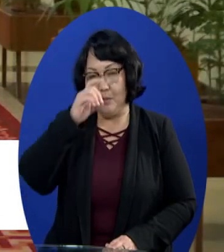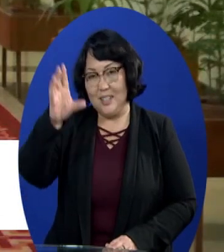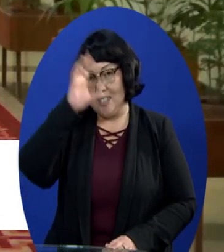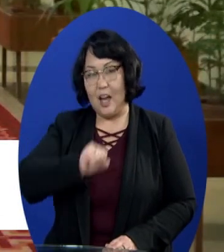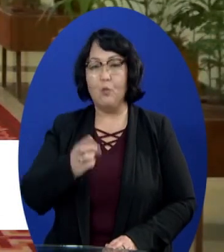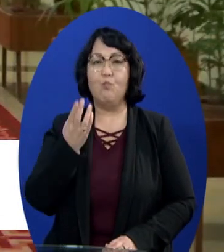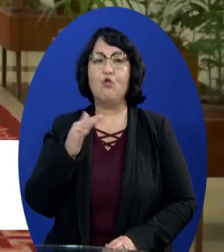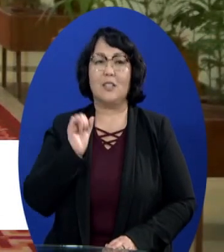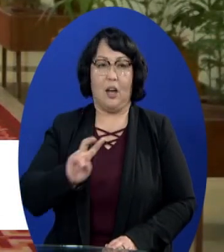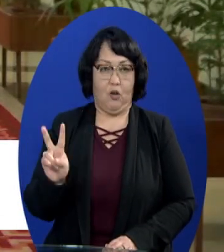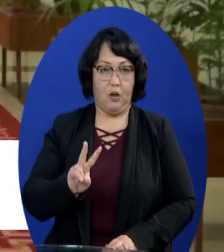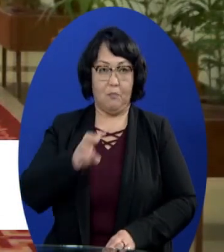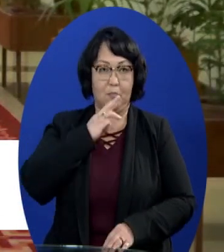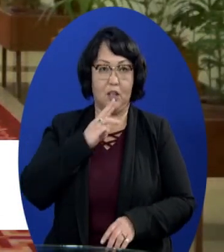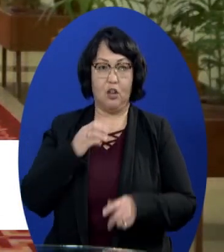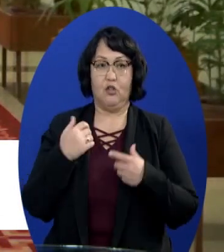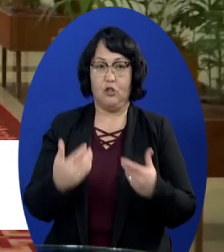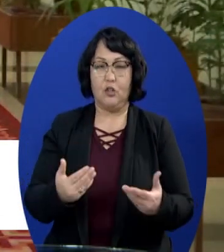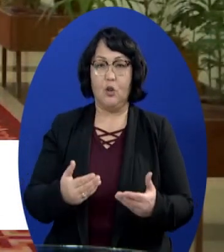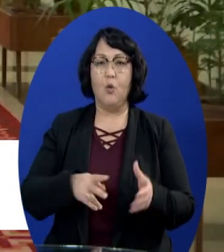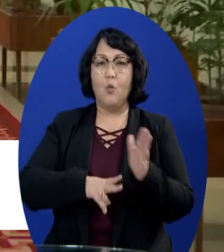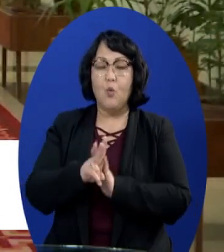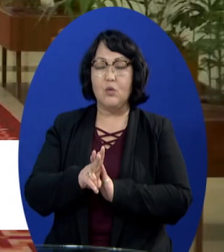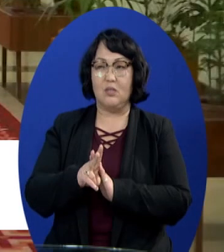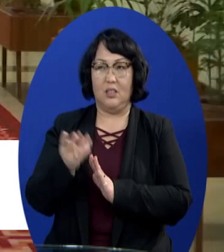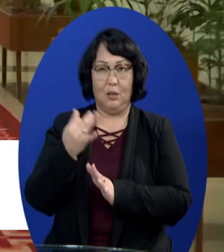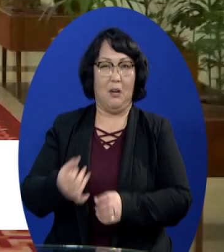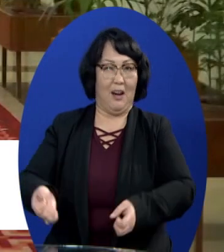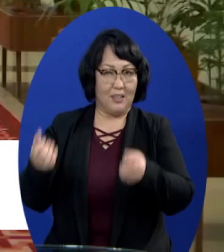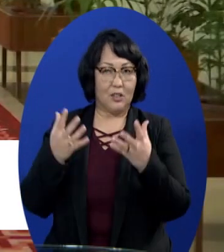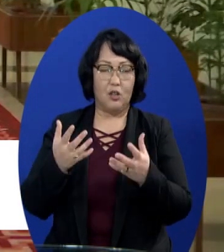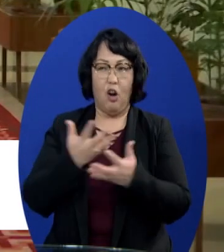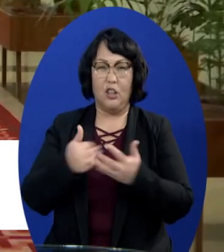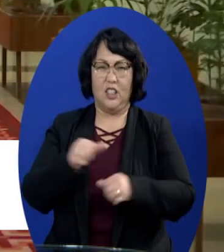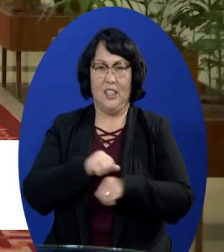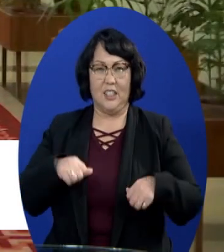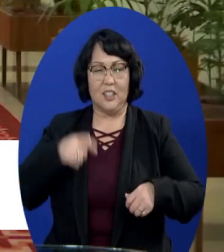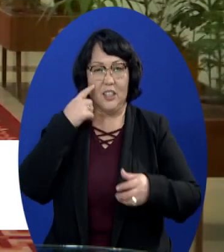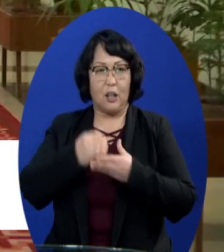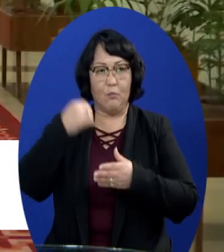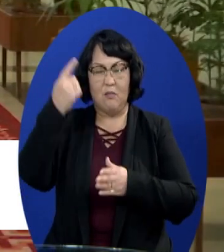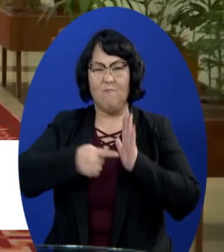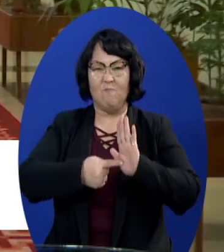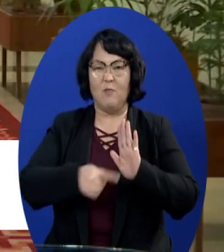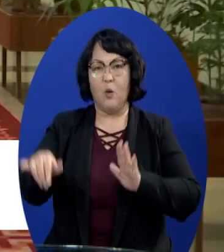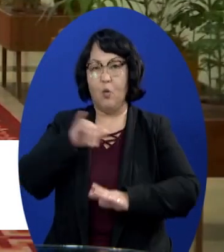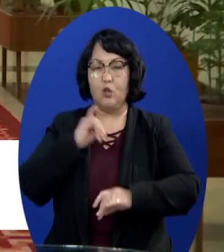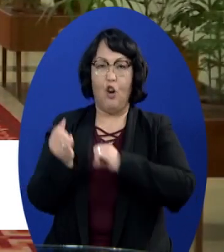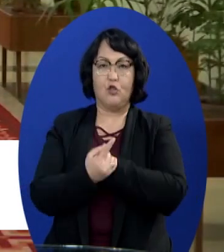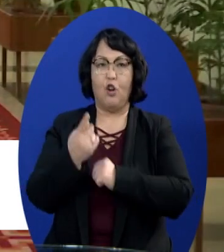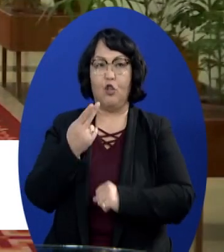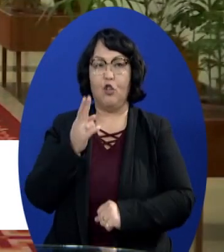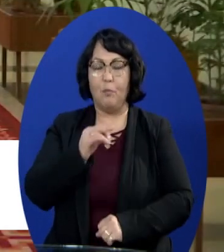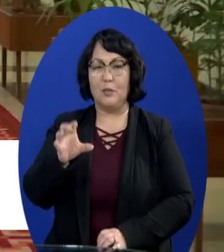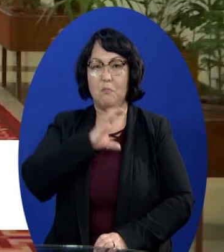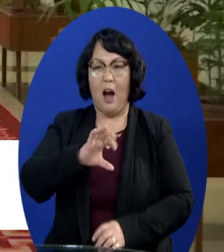нар бол мэдээлэл хэлсэн. За мэдээж одоо үйлс нөхцөл байдлаар бол олон удаа иргэд санал одлоо илэрхийлэхдээ улсын онцгой комиссаас хариуцлагатай